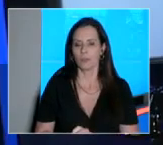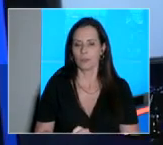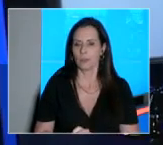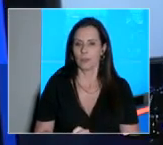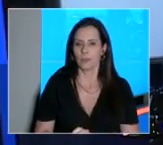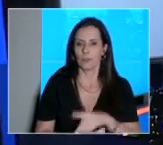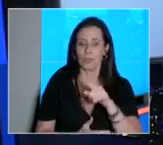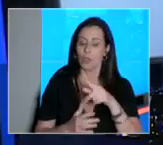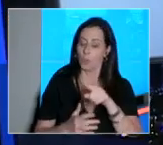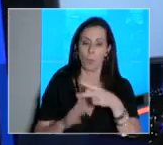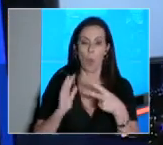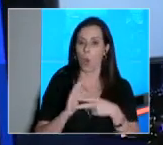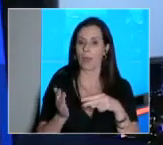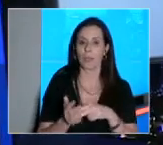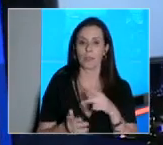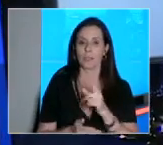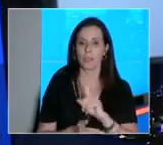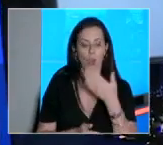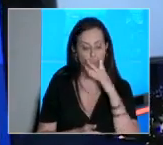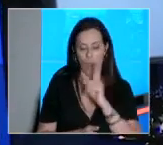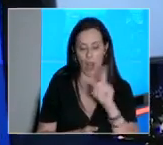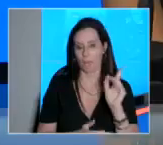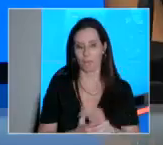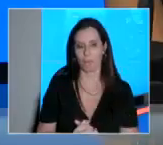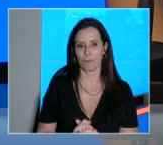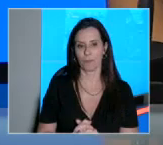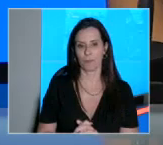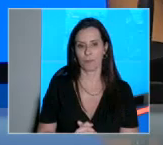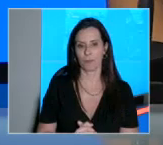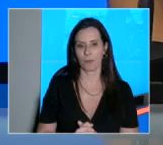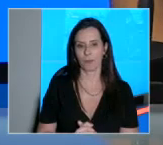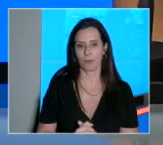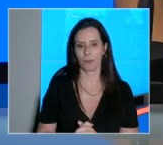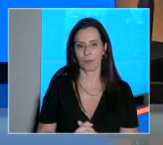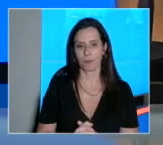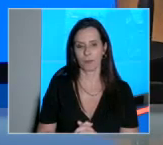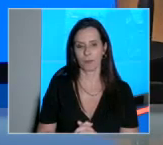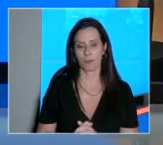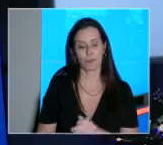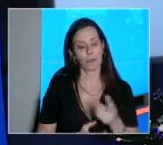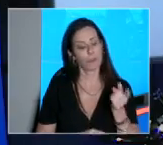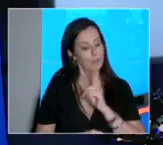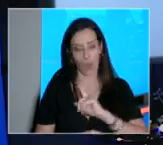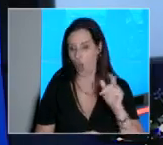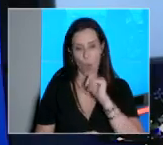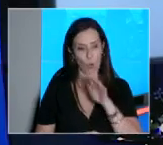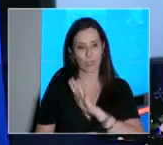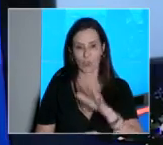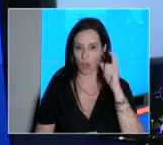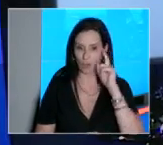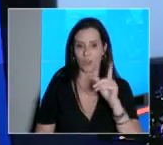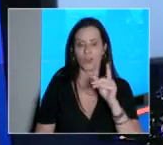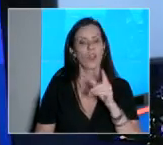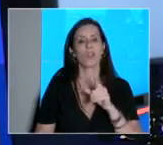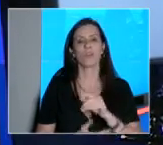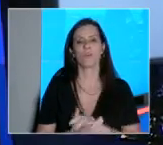סיום ואחריה? זה פוליטיקה, זה פוליטיקה, זה לא ירושלים, זה לא האנשים בשטח. מיכל, לא רוצה שתחשבו